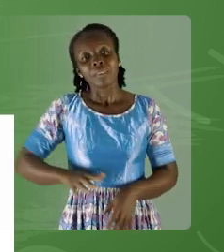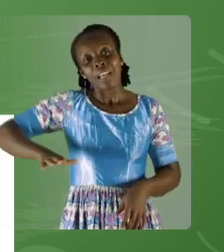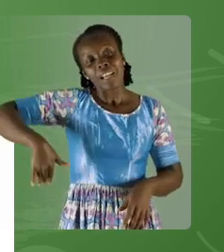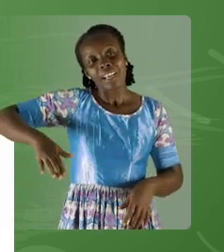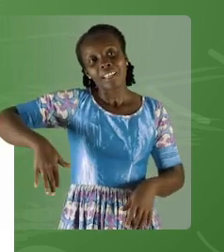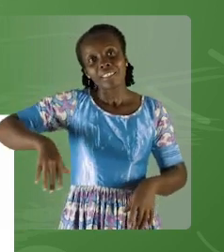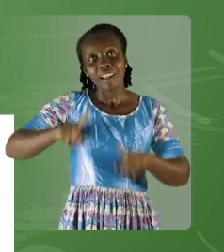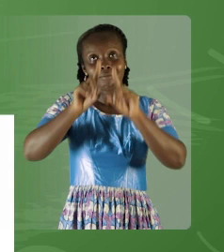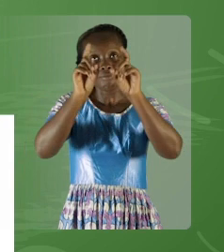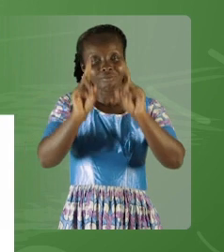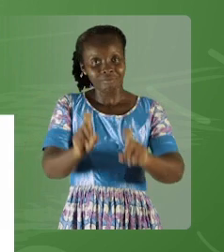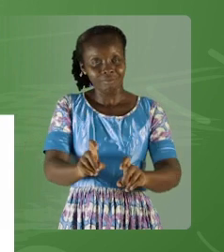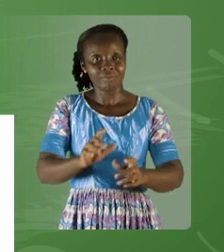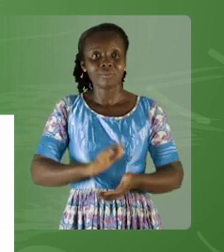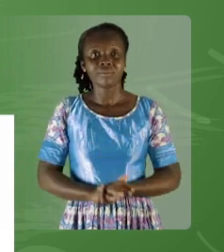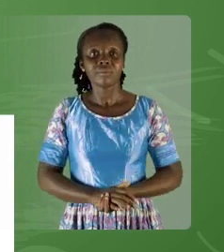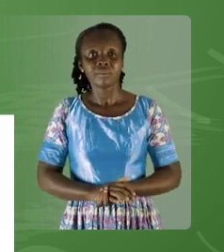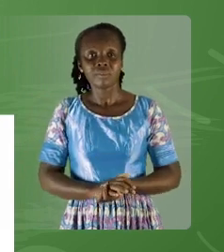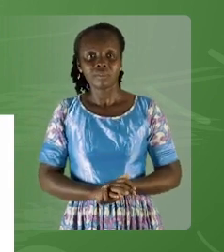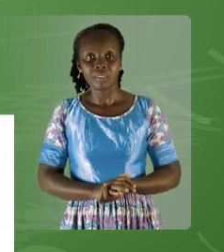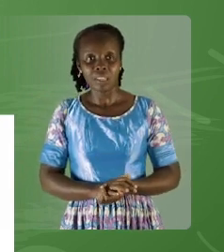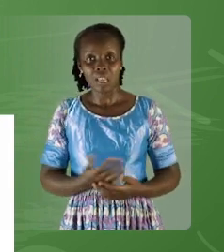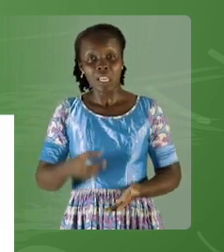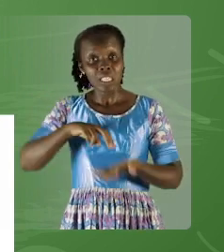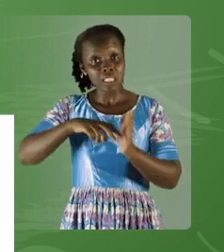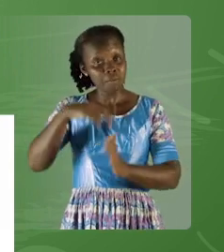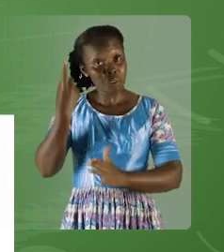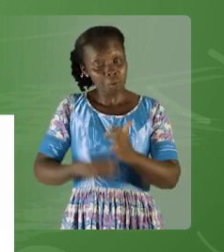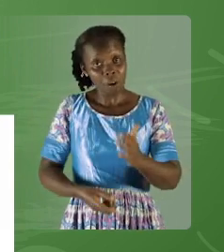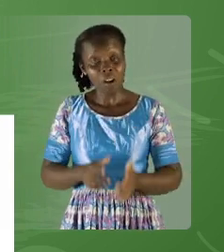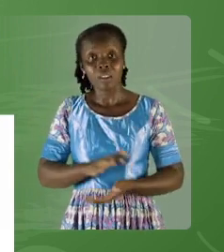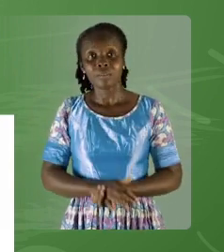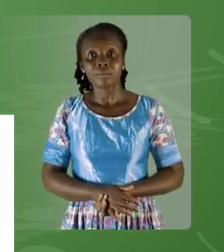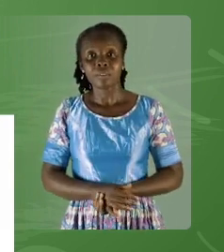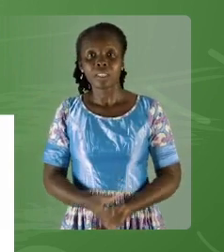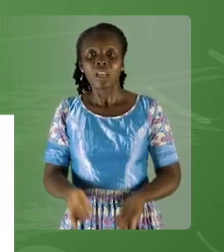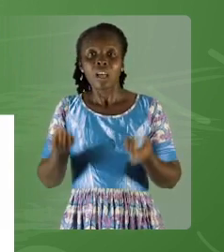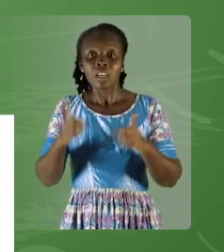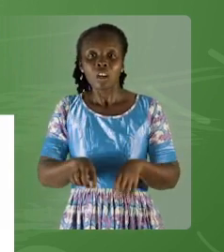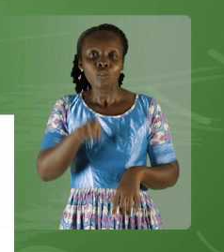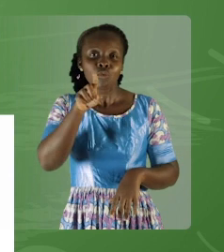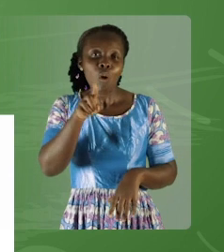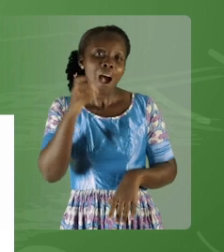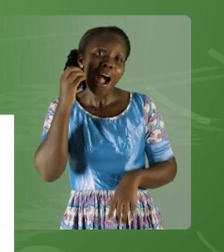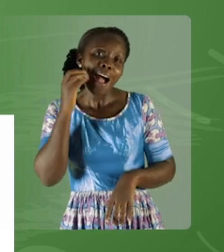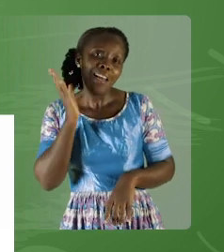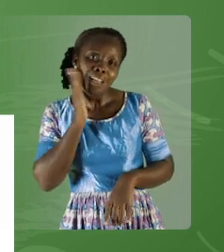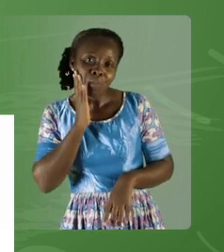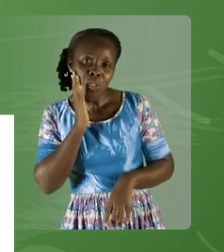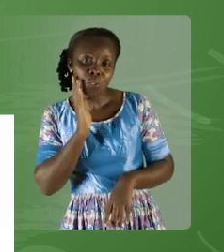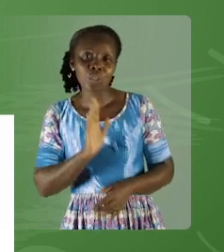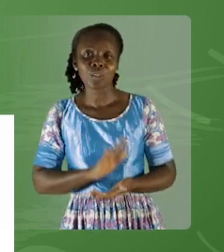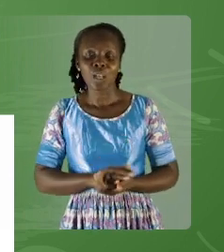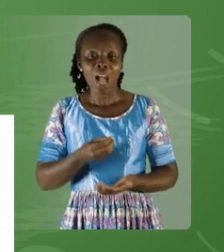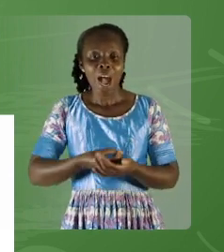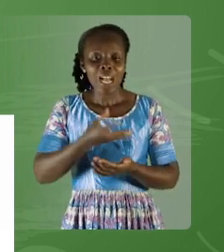le retardement du diagnostic. C'est le fait de se soigner à la